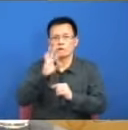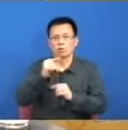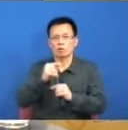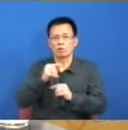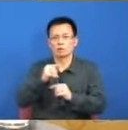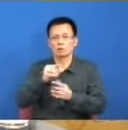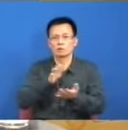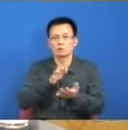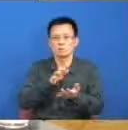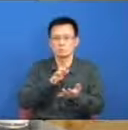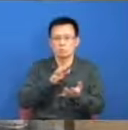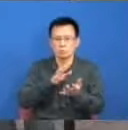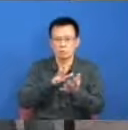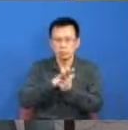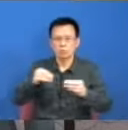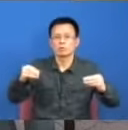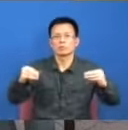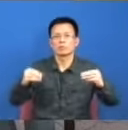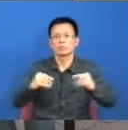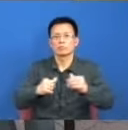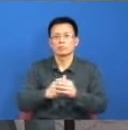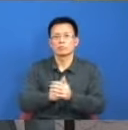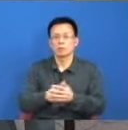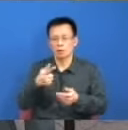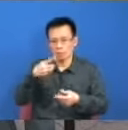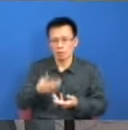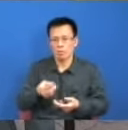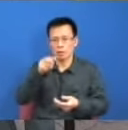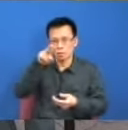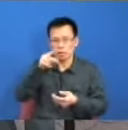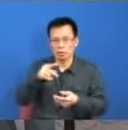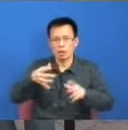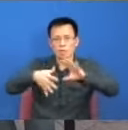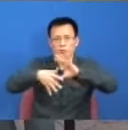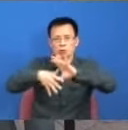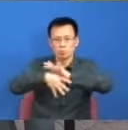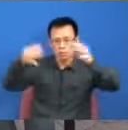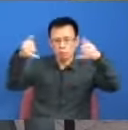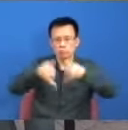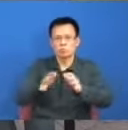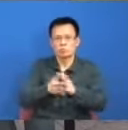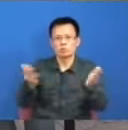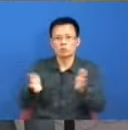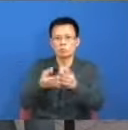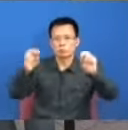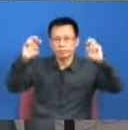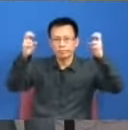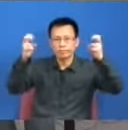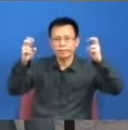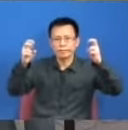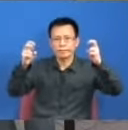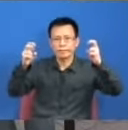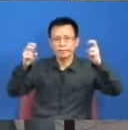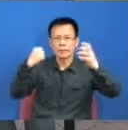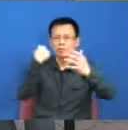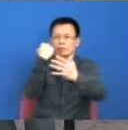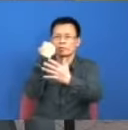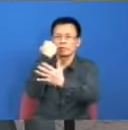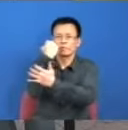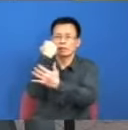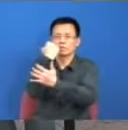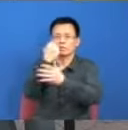殺咗嗰一樣嘢。係 嗱，我今日睇呢個文匯報啊，我專登買份文匯報啊，佢標題係咁噶：反對派就